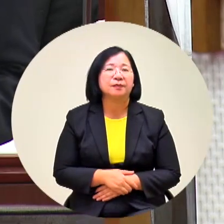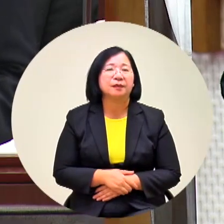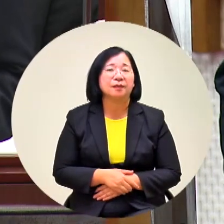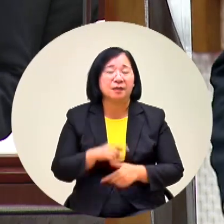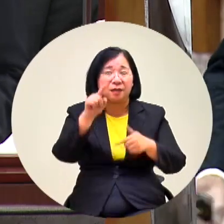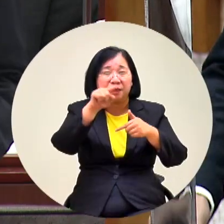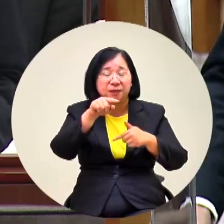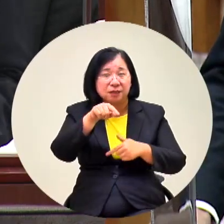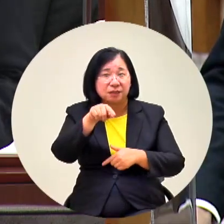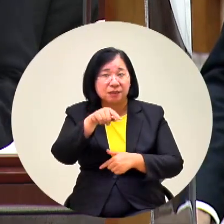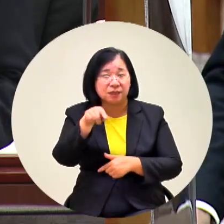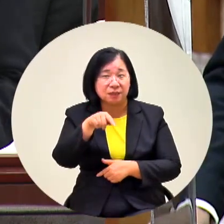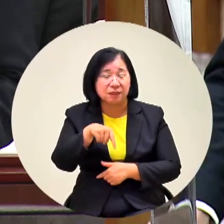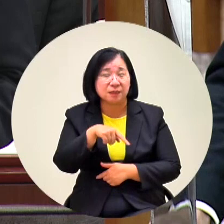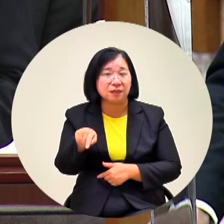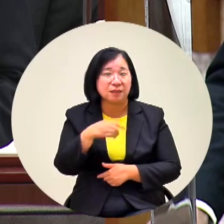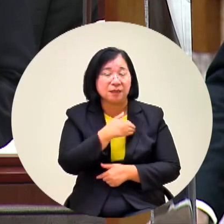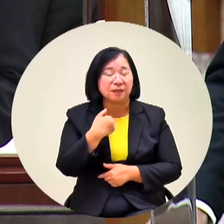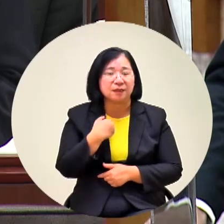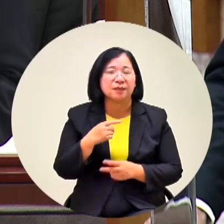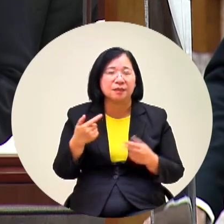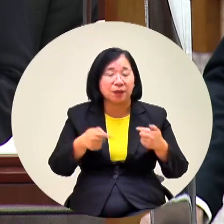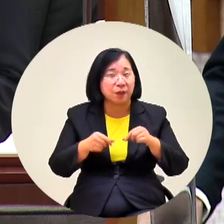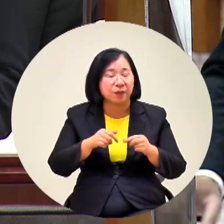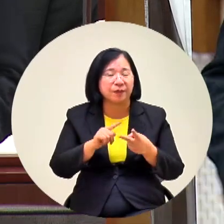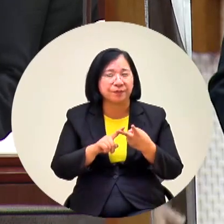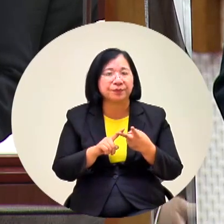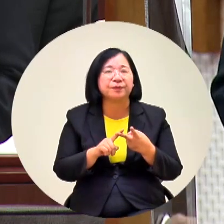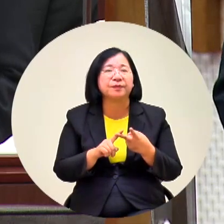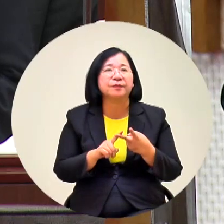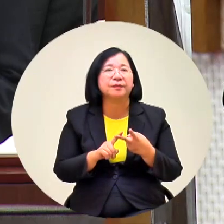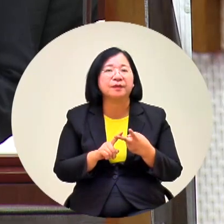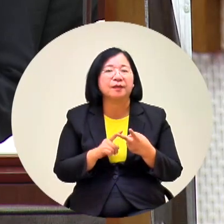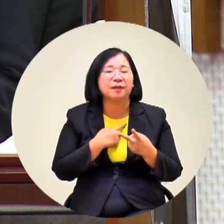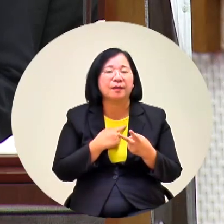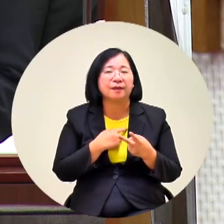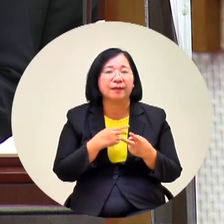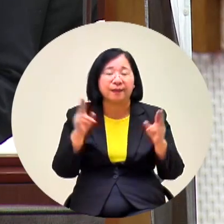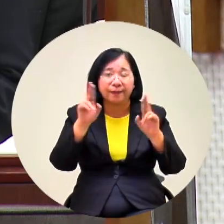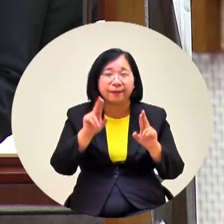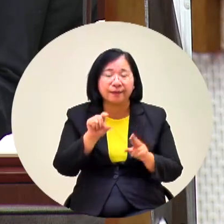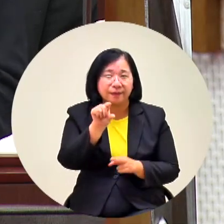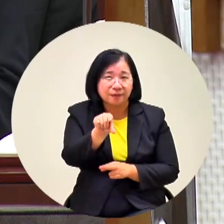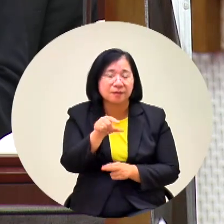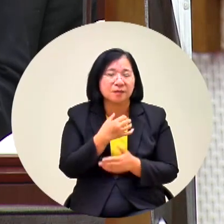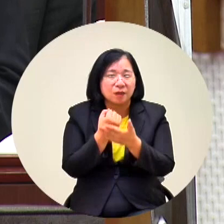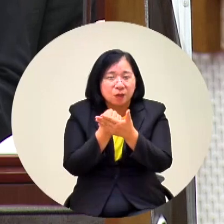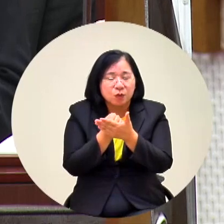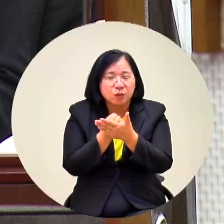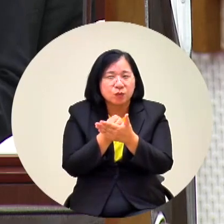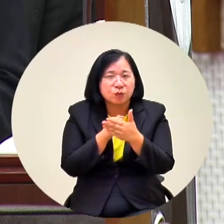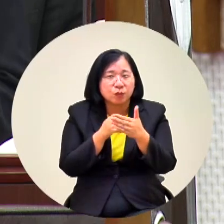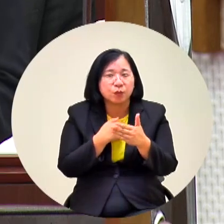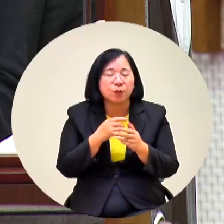做这个电池哈，作为一个储能的一个方式啊，从绿电端到这个储